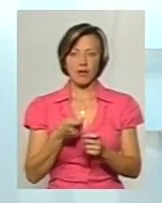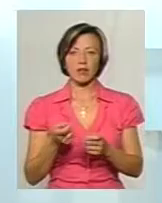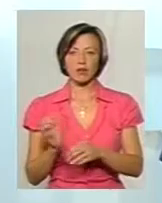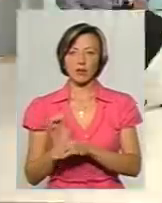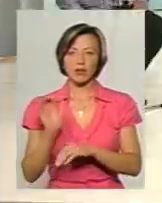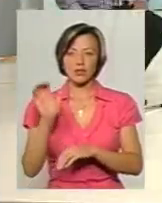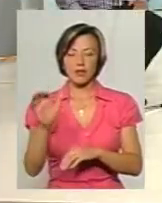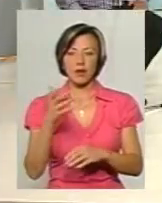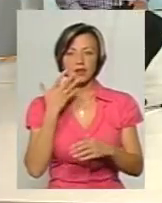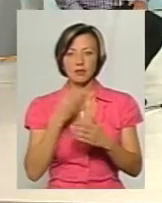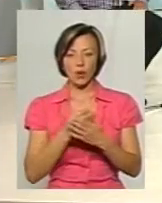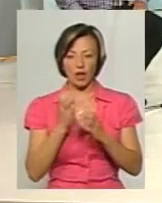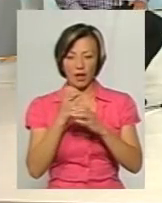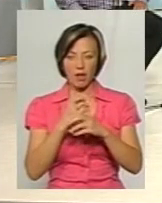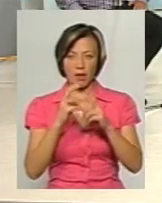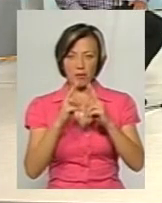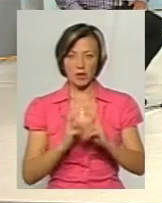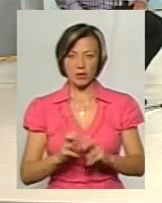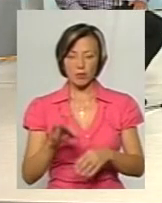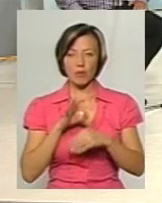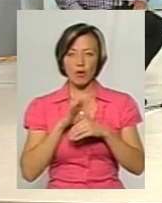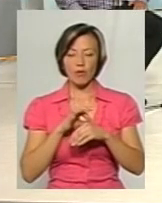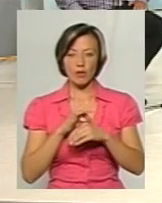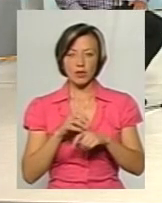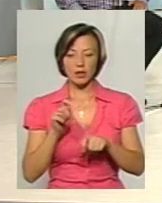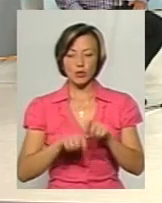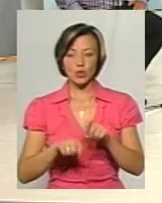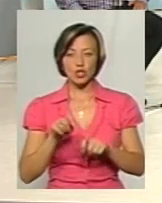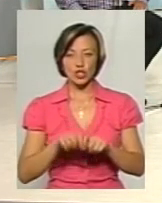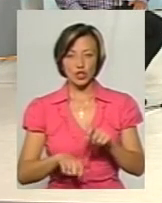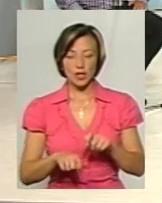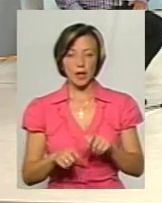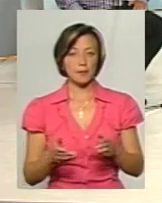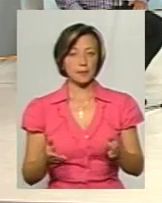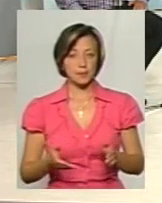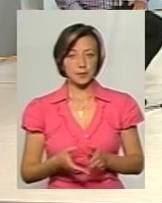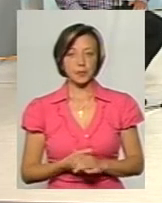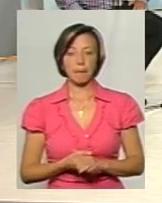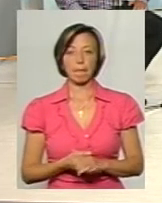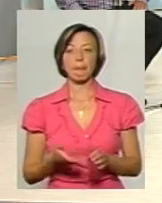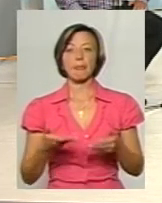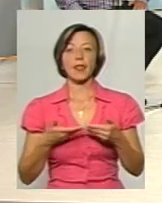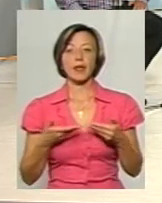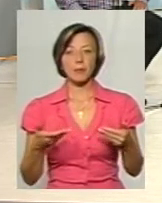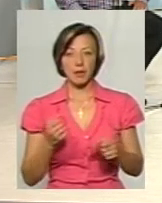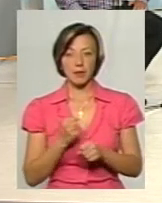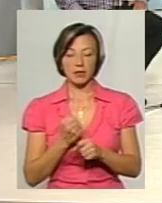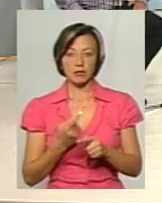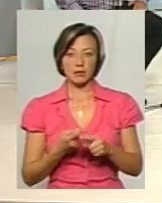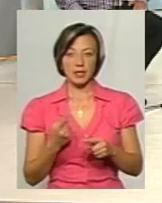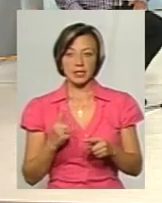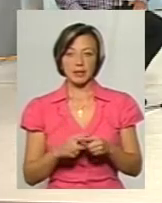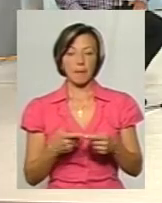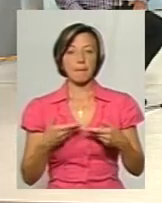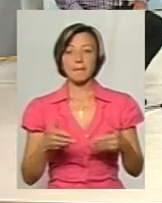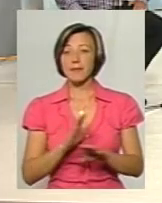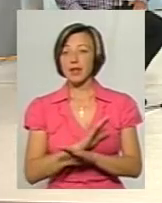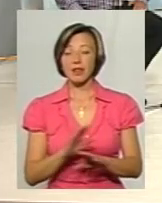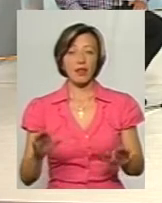доставляли свої лабораторії, там проводились дослідження. Тобто і ми працюємо над цим. Ми не